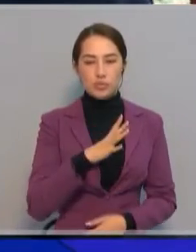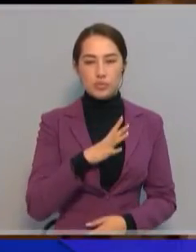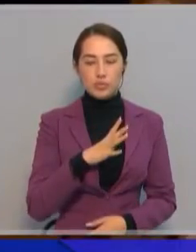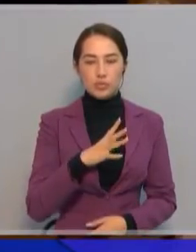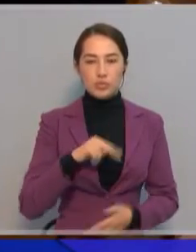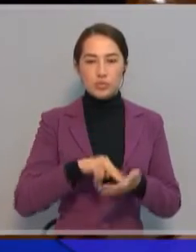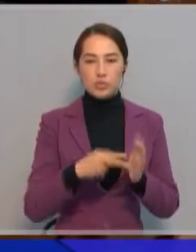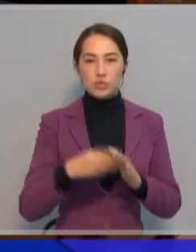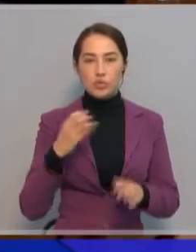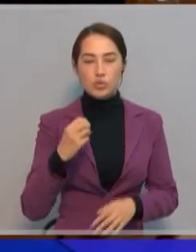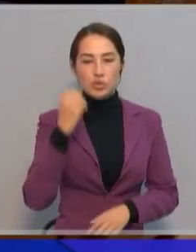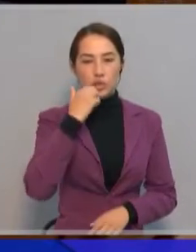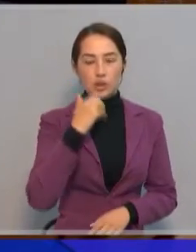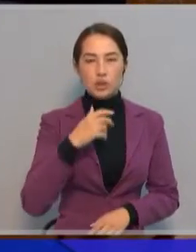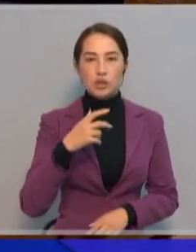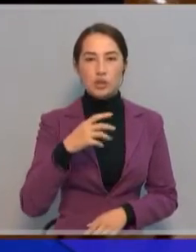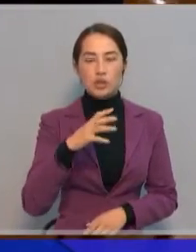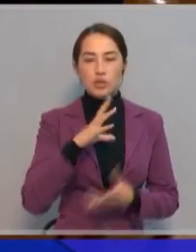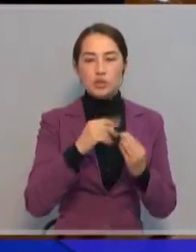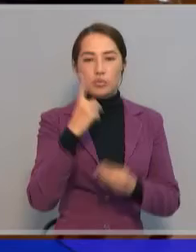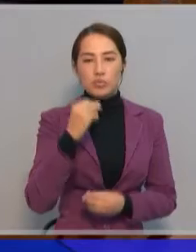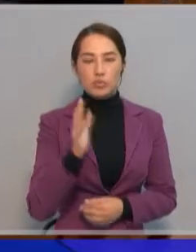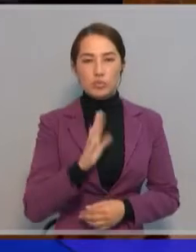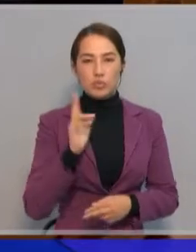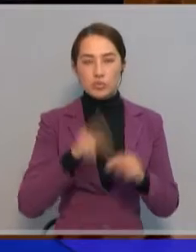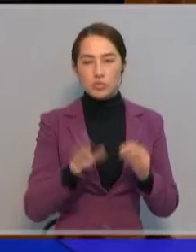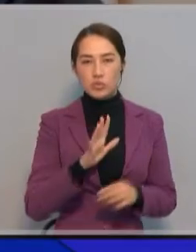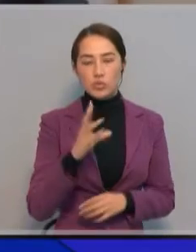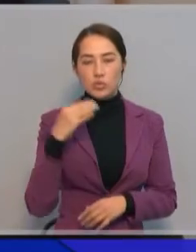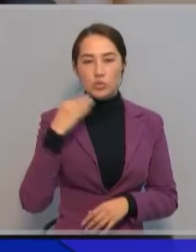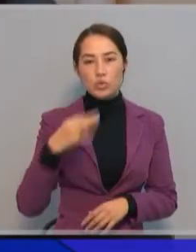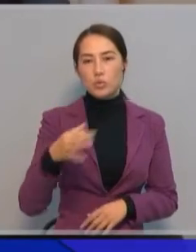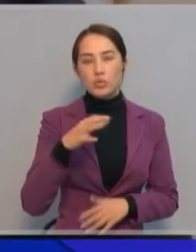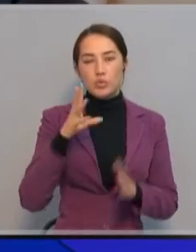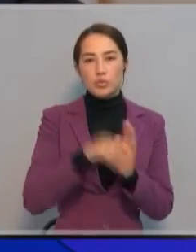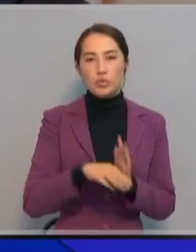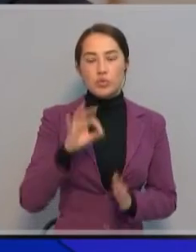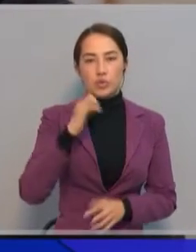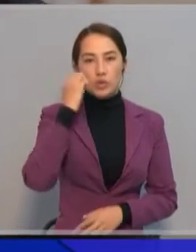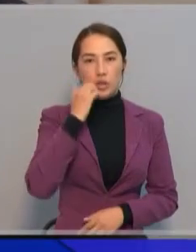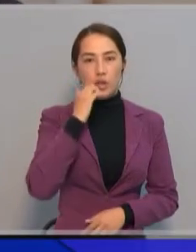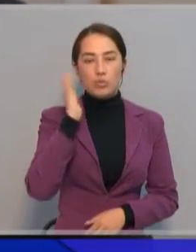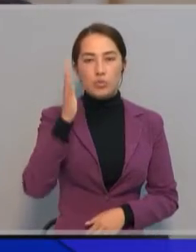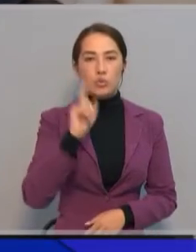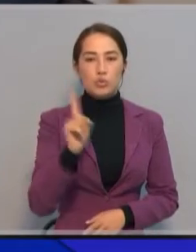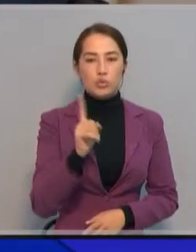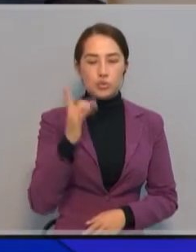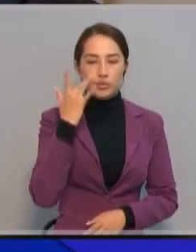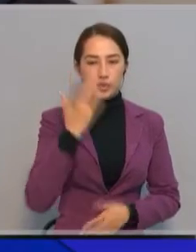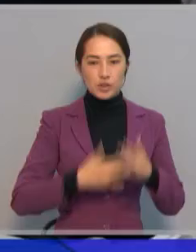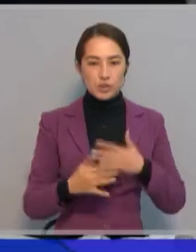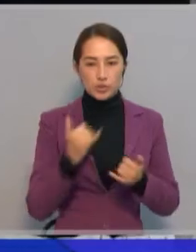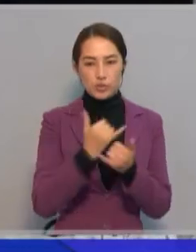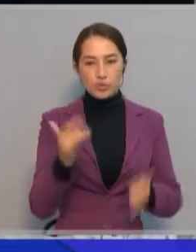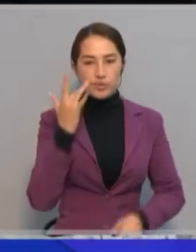отырмыз. Ардагерлерге деген құрмет тек бір күнмен шектелмейді. Сондықтан Түркістан қаласының әкімі қазыналық қарттарды алдағы уақытта да үнемі қуантып